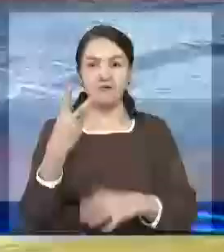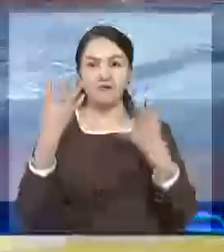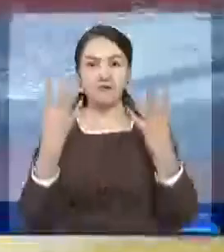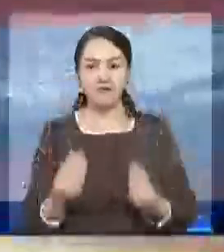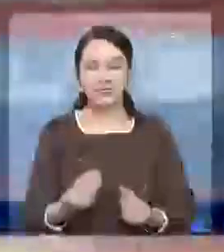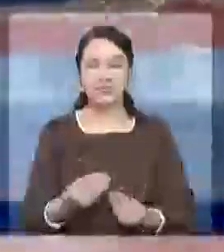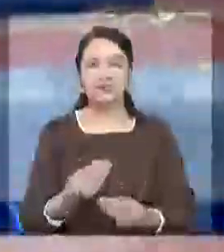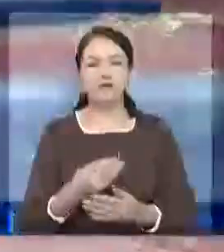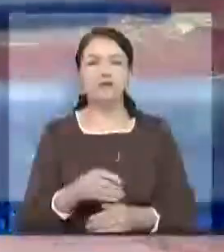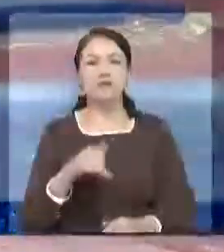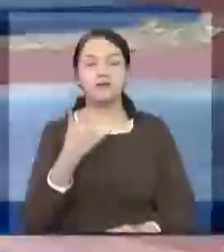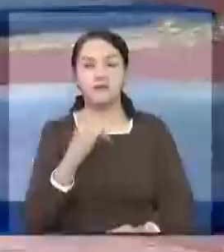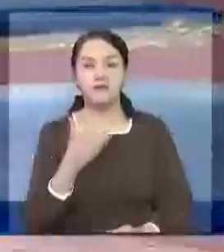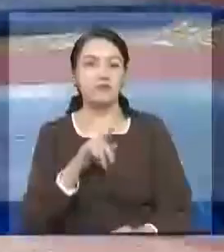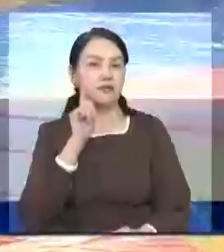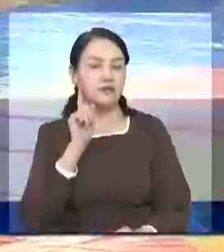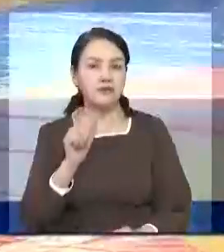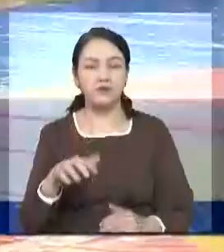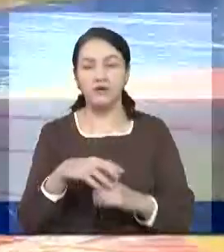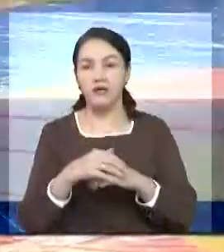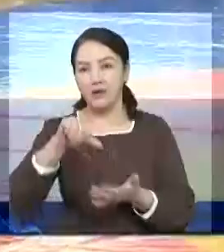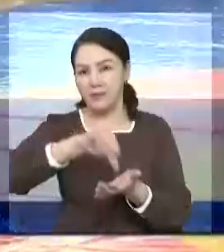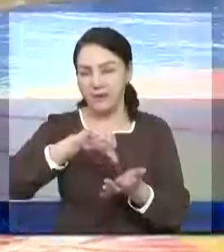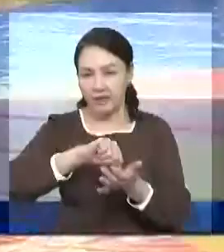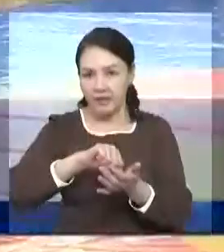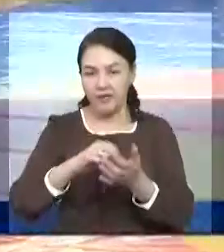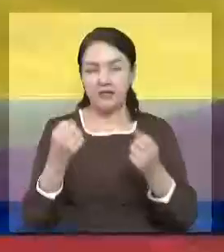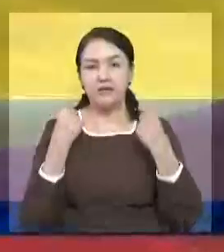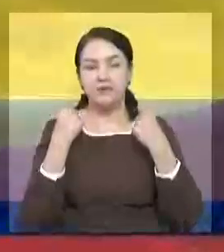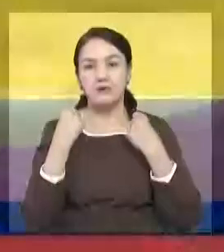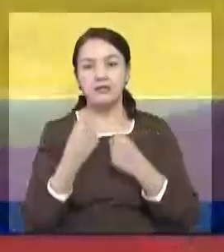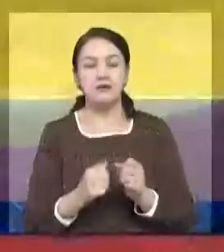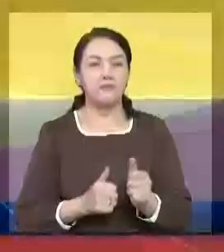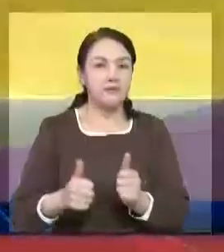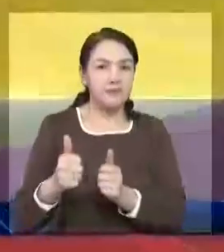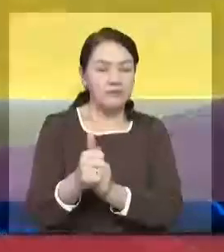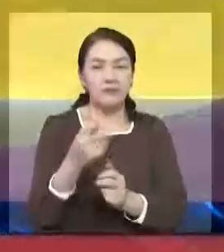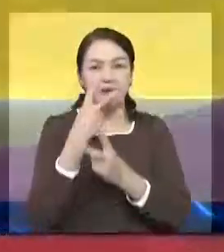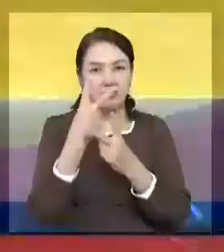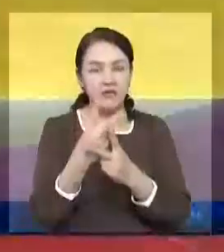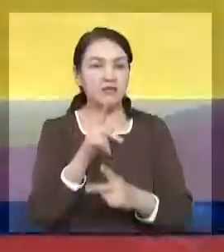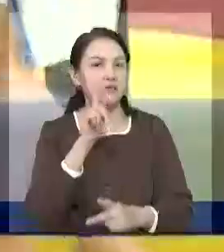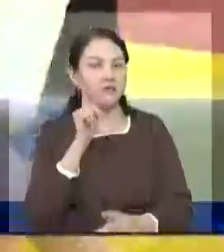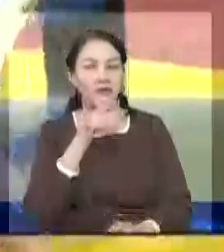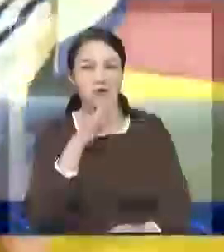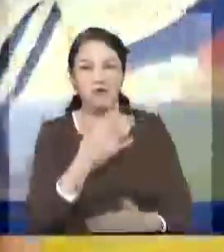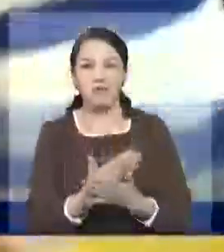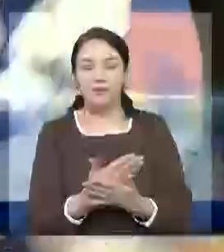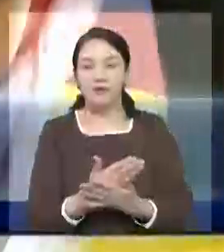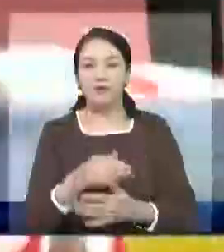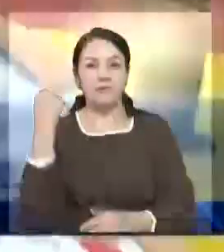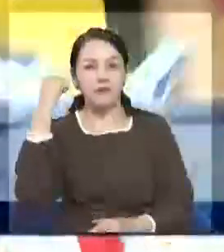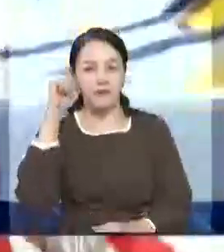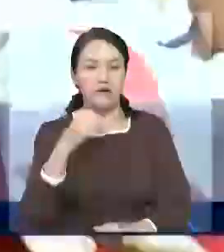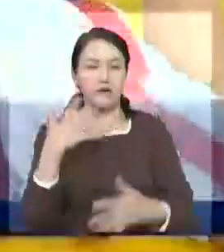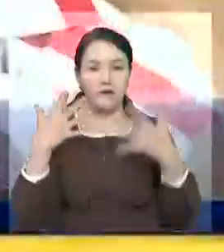В субботу на ковер выходили еще совсем юные палуаны, у которых основные спортивные достижения впереди. Но даже несмотря на юный возраст, бойцы демонстрировали волю к победе,